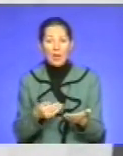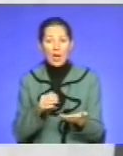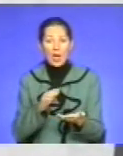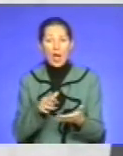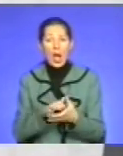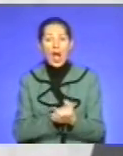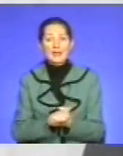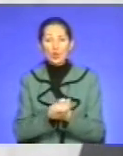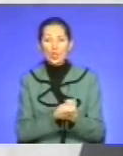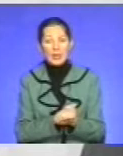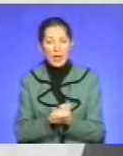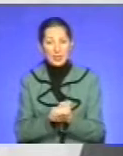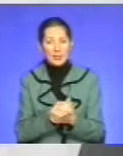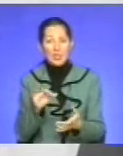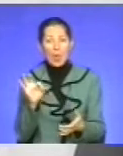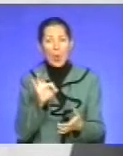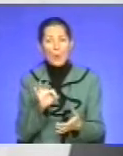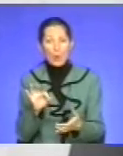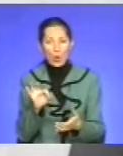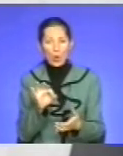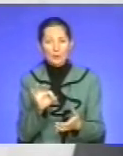підписання асоціації про